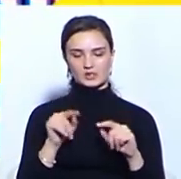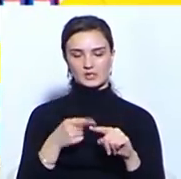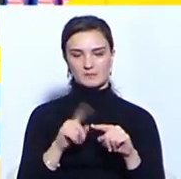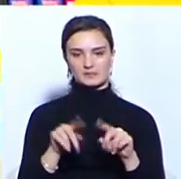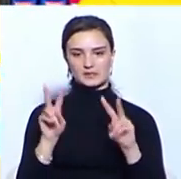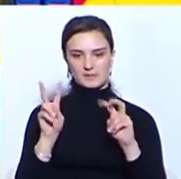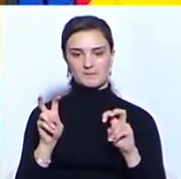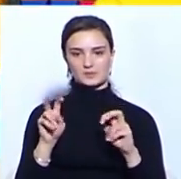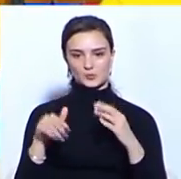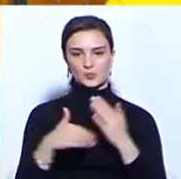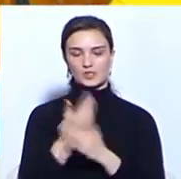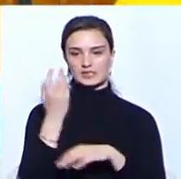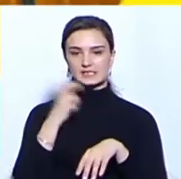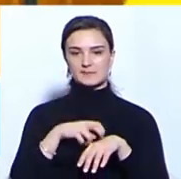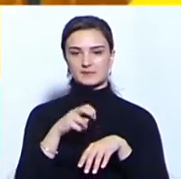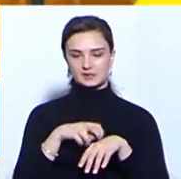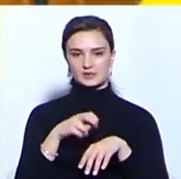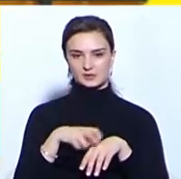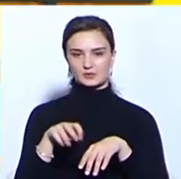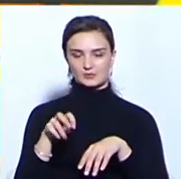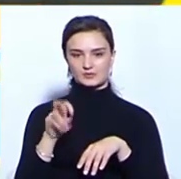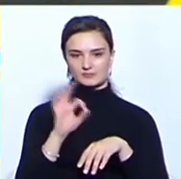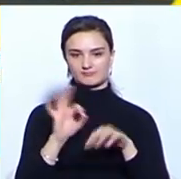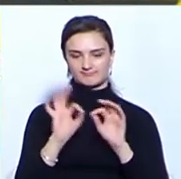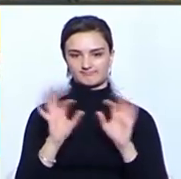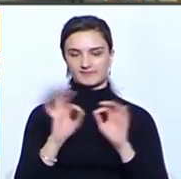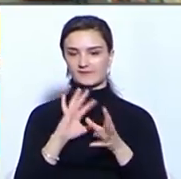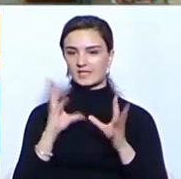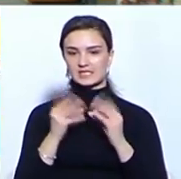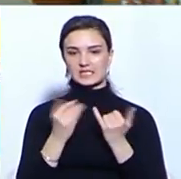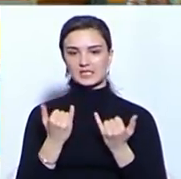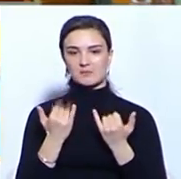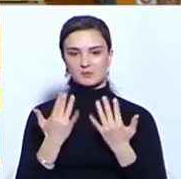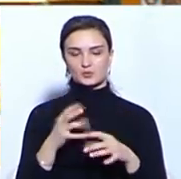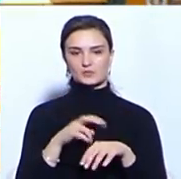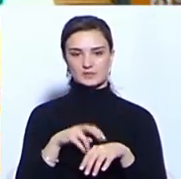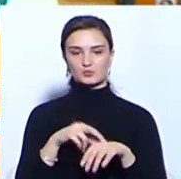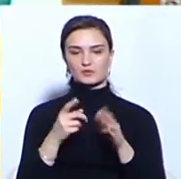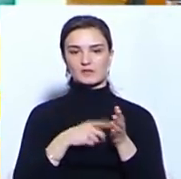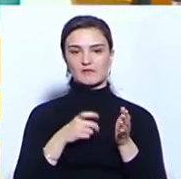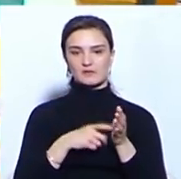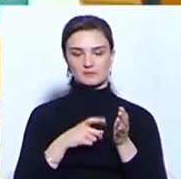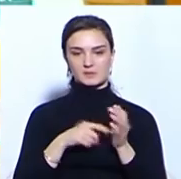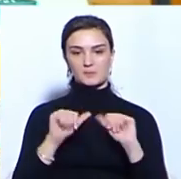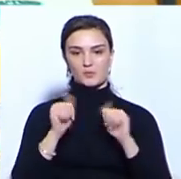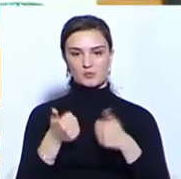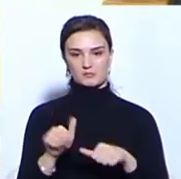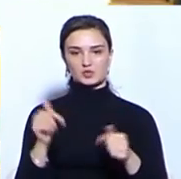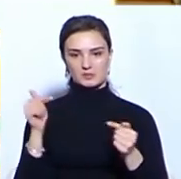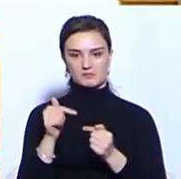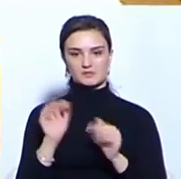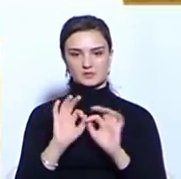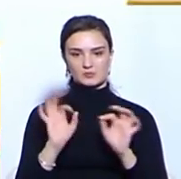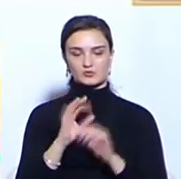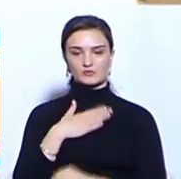თემაზე უახლესი სამედიცინო მონოპოვარის და ყველაზე თანამედროვე სამედიცინო კვლევების და მეთოდების შესაბამისად